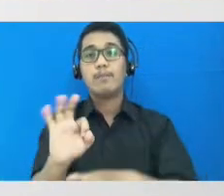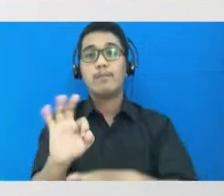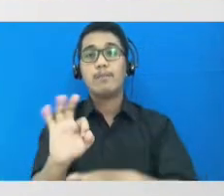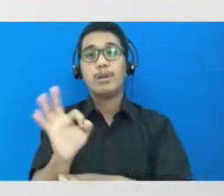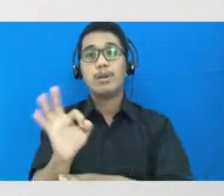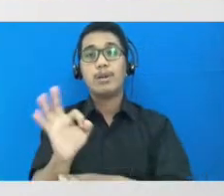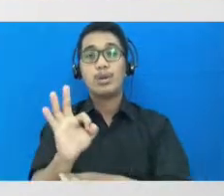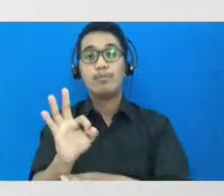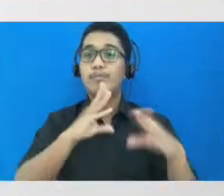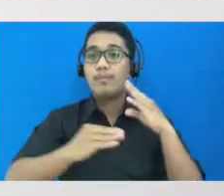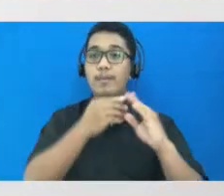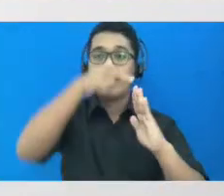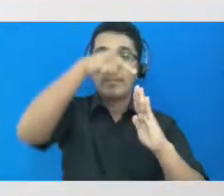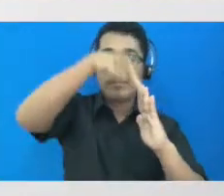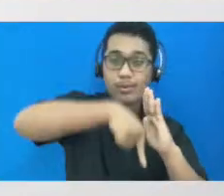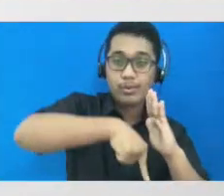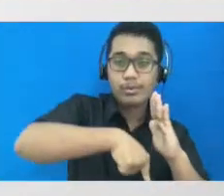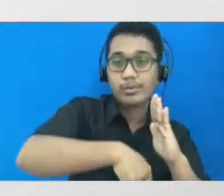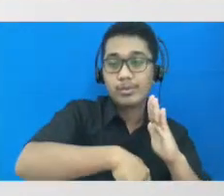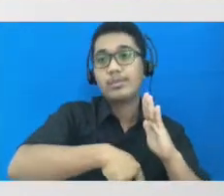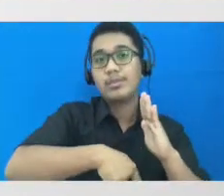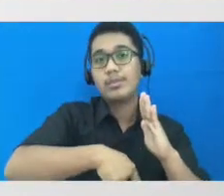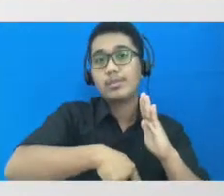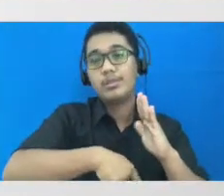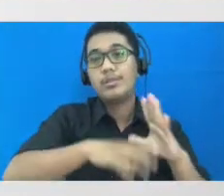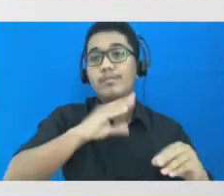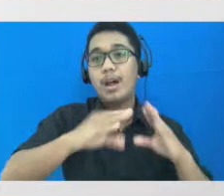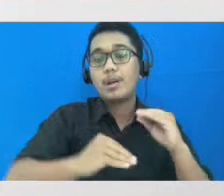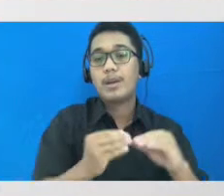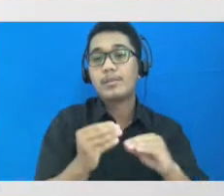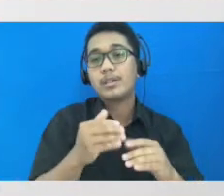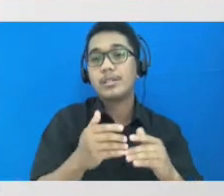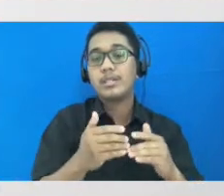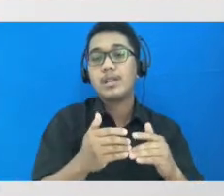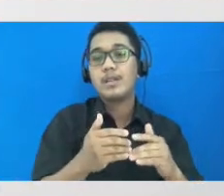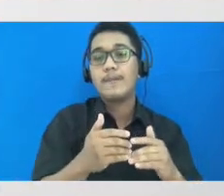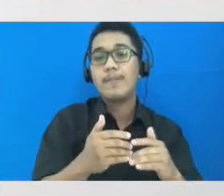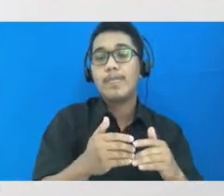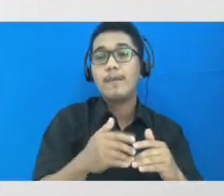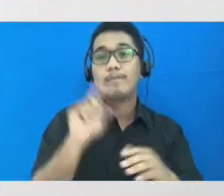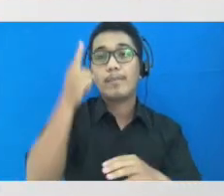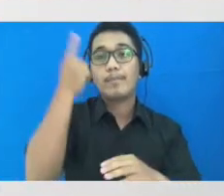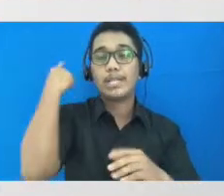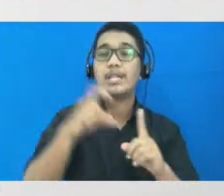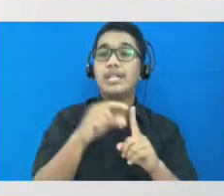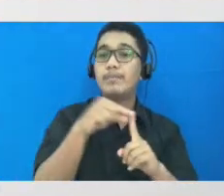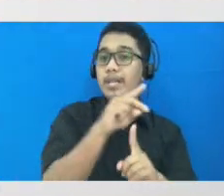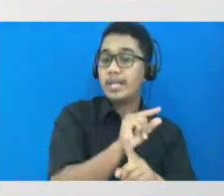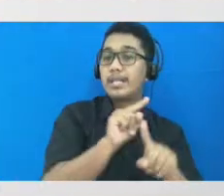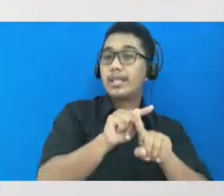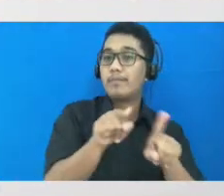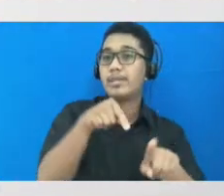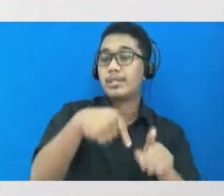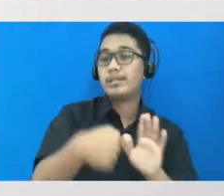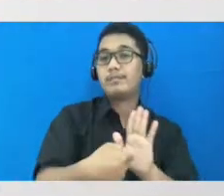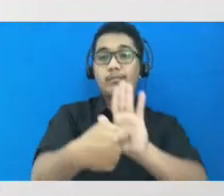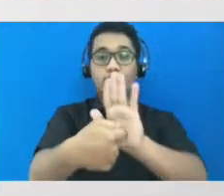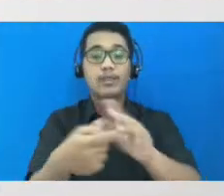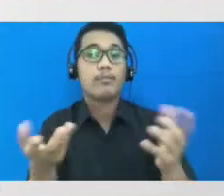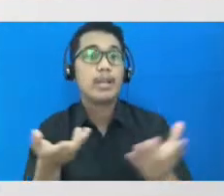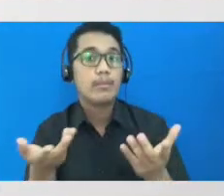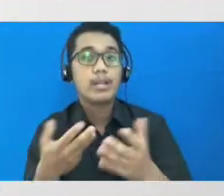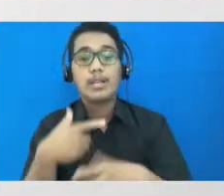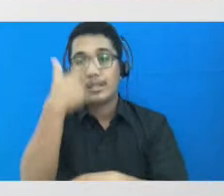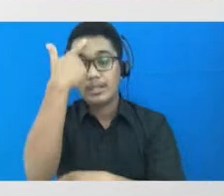dibahas lebih dalam di dalam pembahasan antara pemerintah dengan DPR, tetapi ini bisa menjadi gambaran bagaimana trust itu